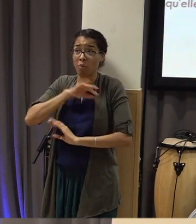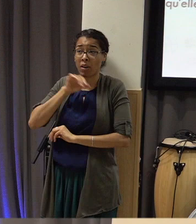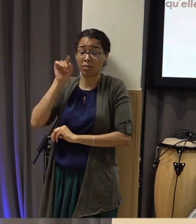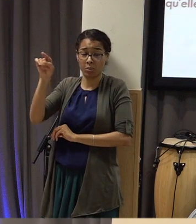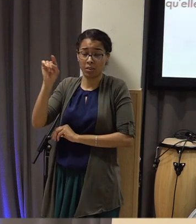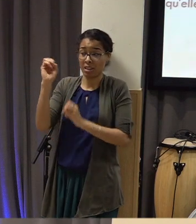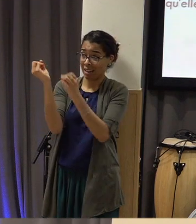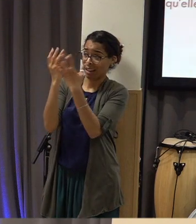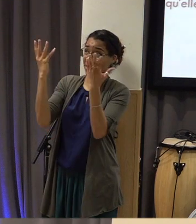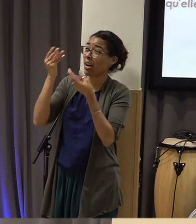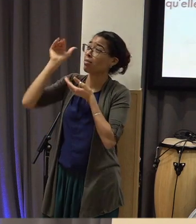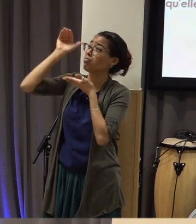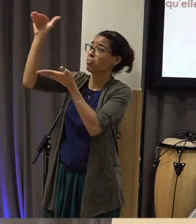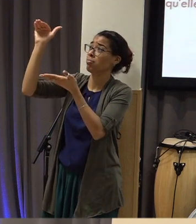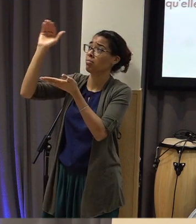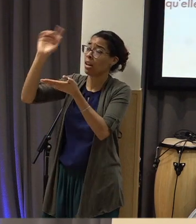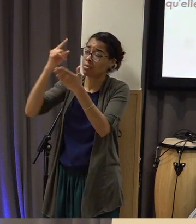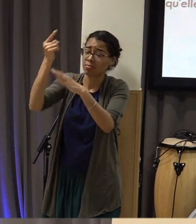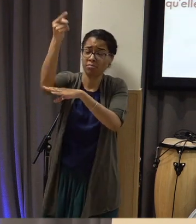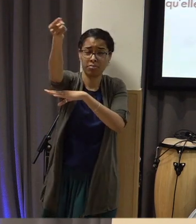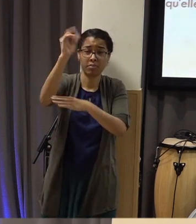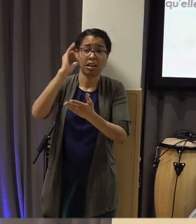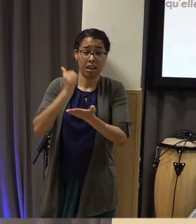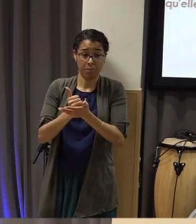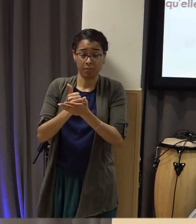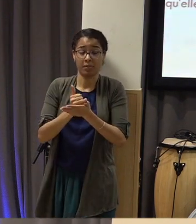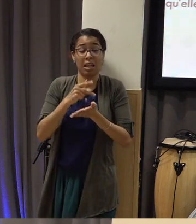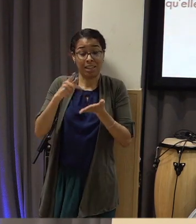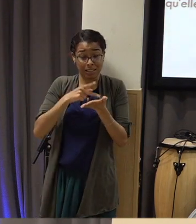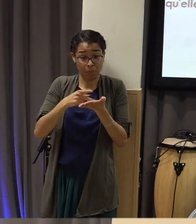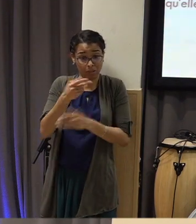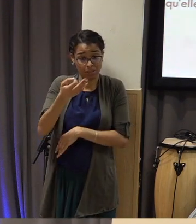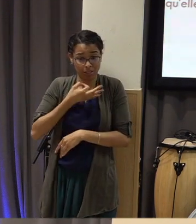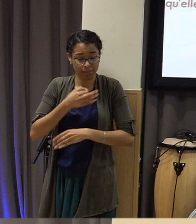gloire dans les siècles. Amen. C'est Paul qui le dit aux Romains.